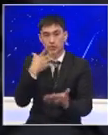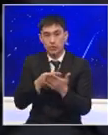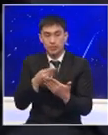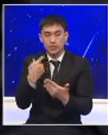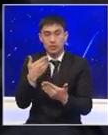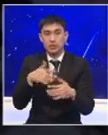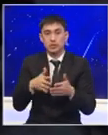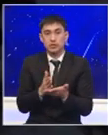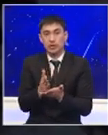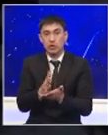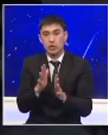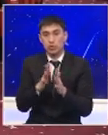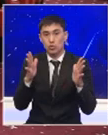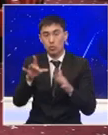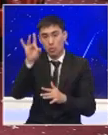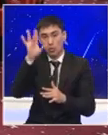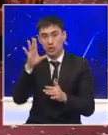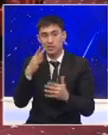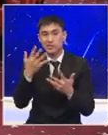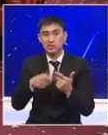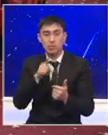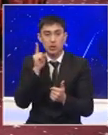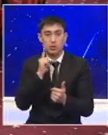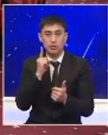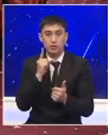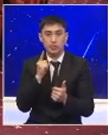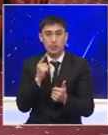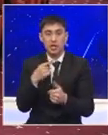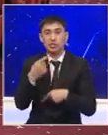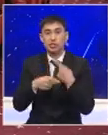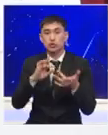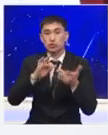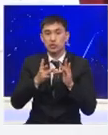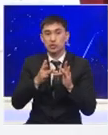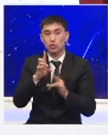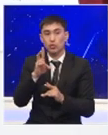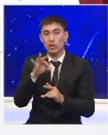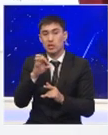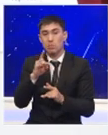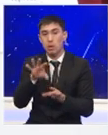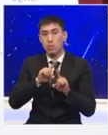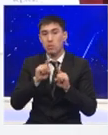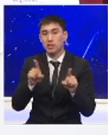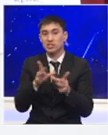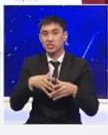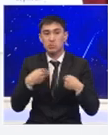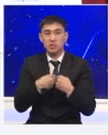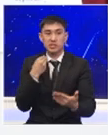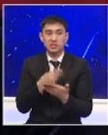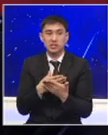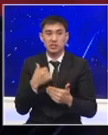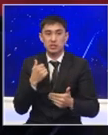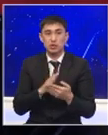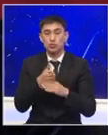кругах они так давно он обрел широкую популярность среди молодежи через социальные сети Нурлан Имам пропагандирует Семейные ценности